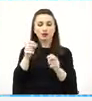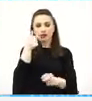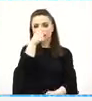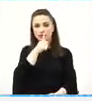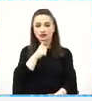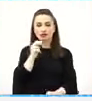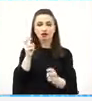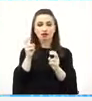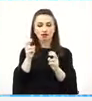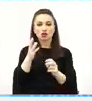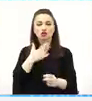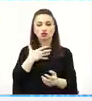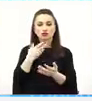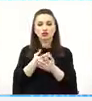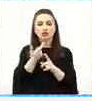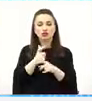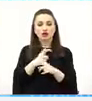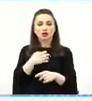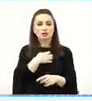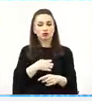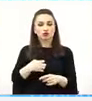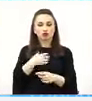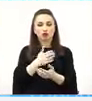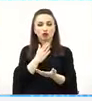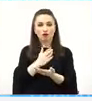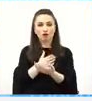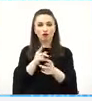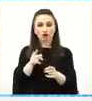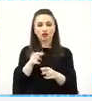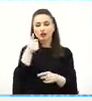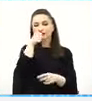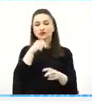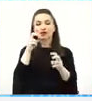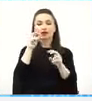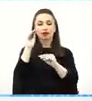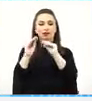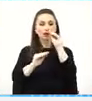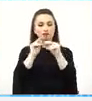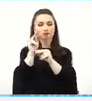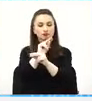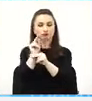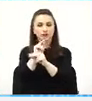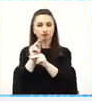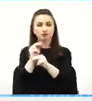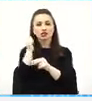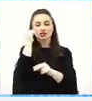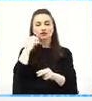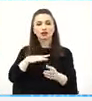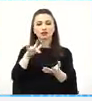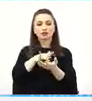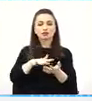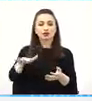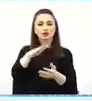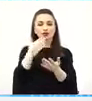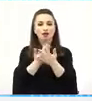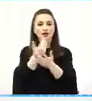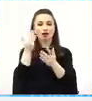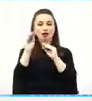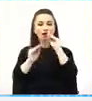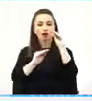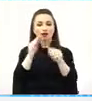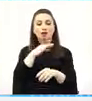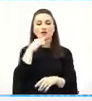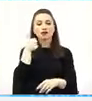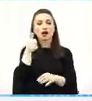ძეგლს. Ჩვენთვის ძალიან მნიშვნელოვანია ძეგლების რეაბილიტაცია, ძველი თბილისის განახლება.